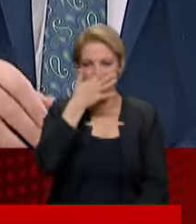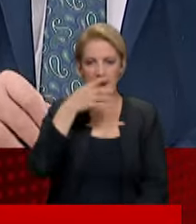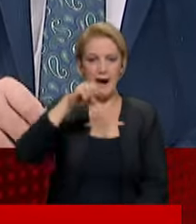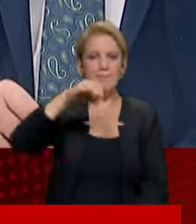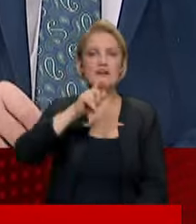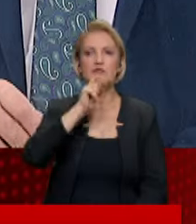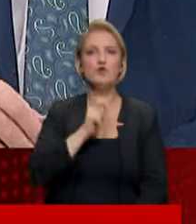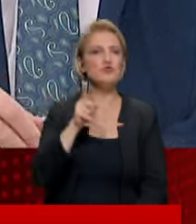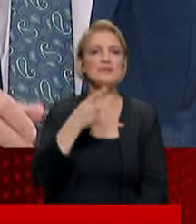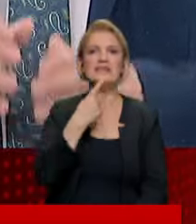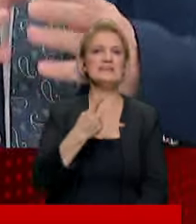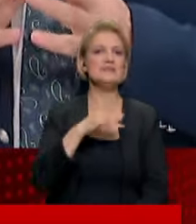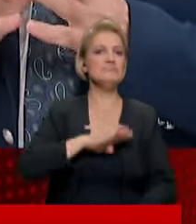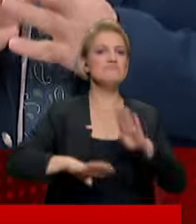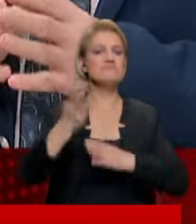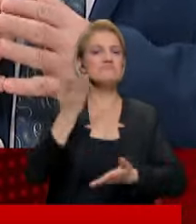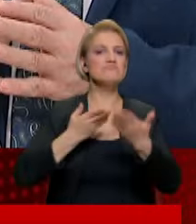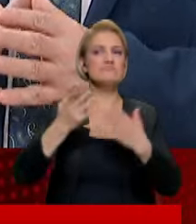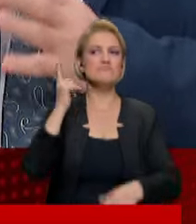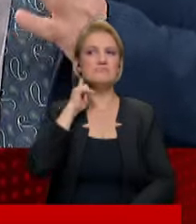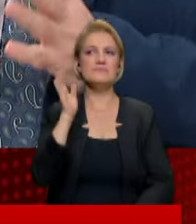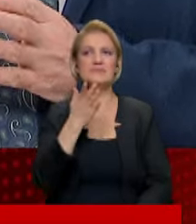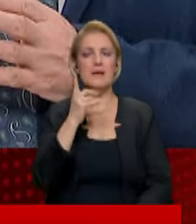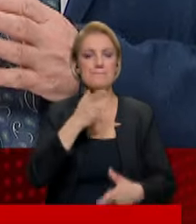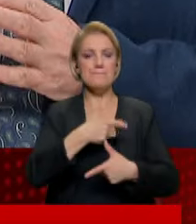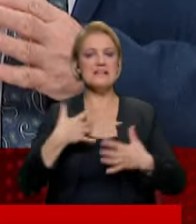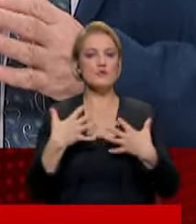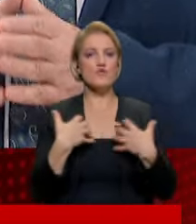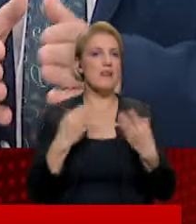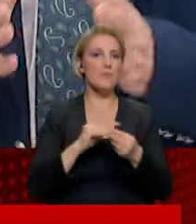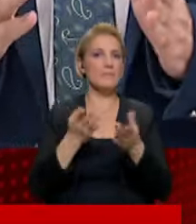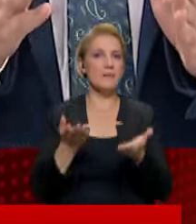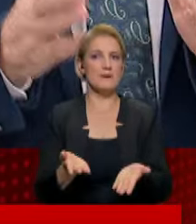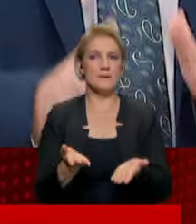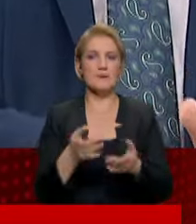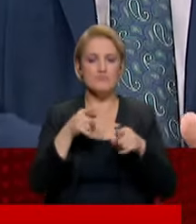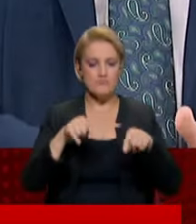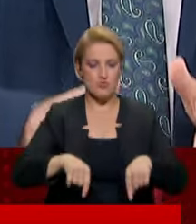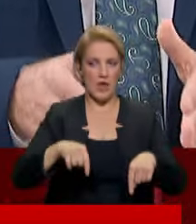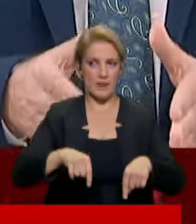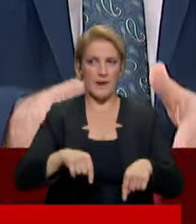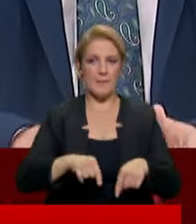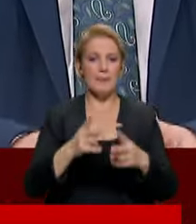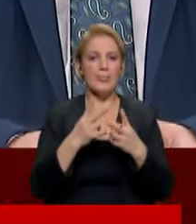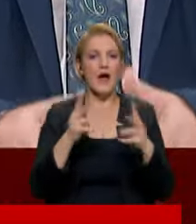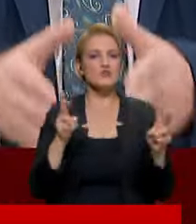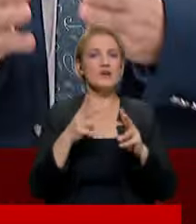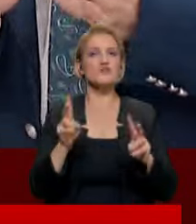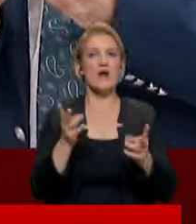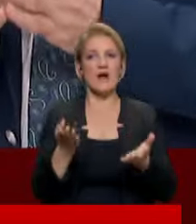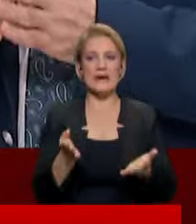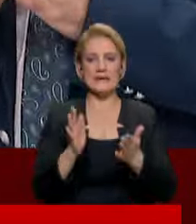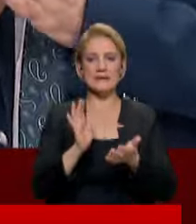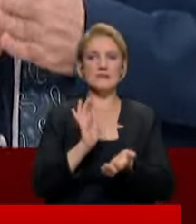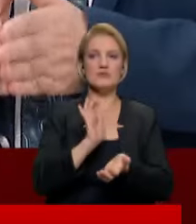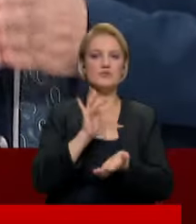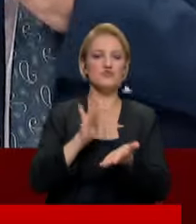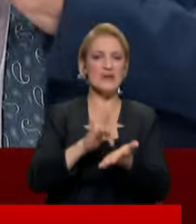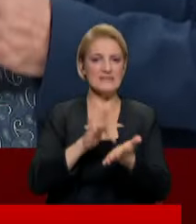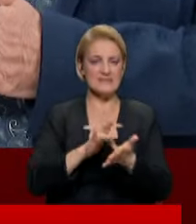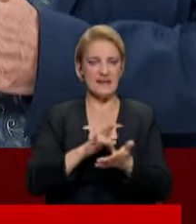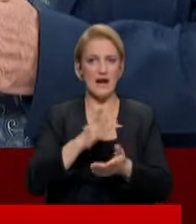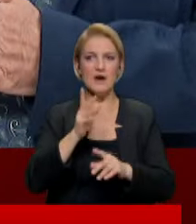abartmadan dedi Ne Sitem ne Milli Güvenlik sorunu burada açıkça ceza hukuku